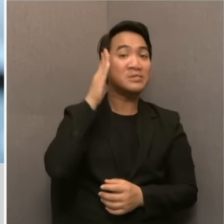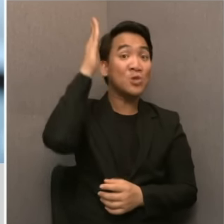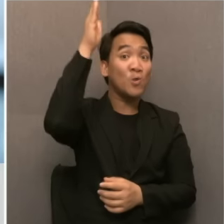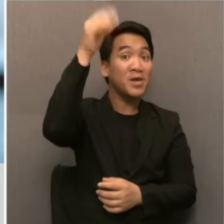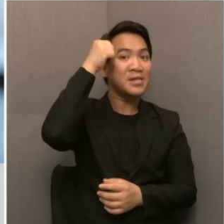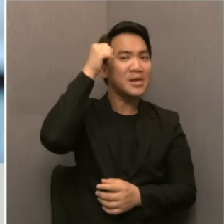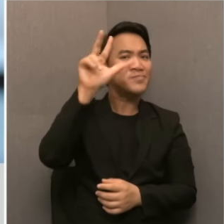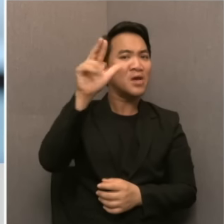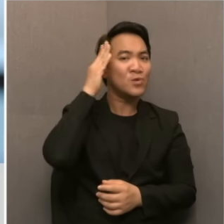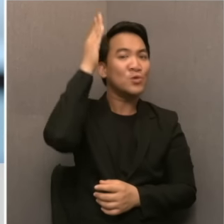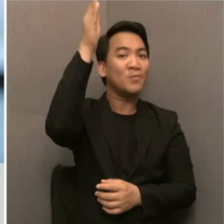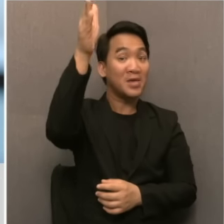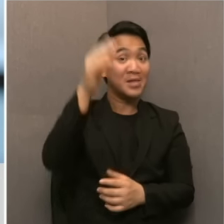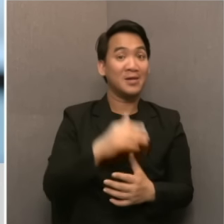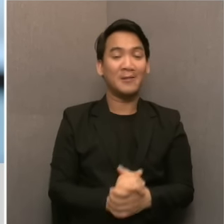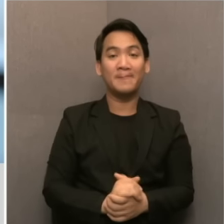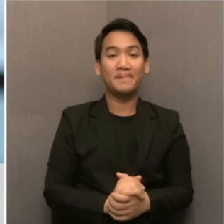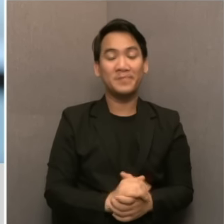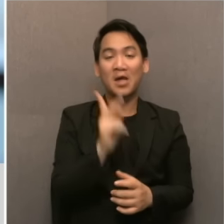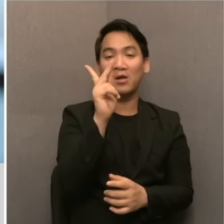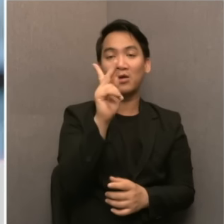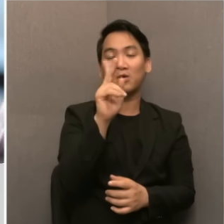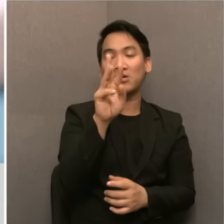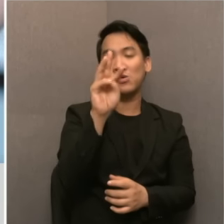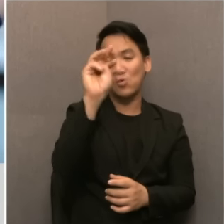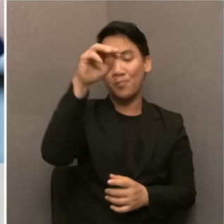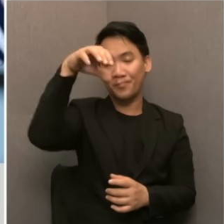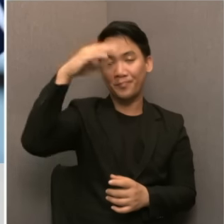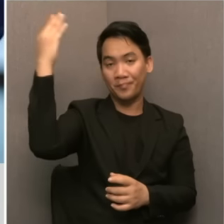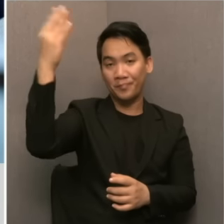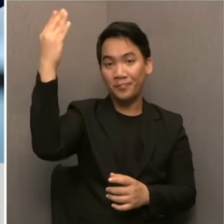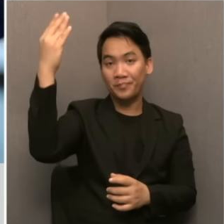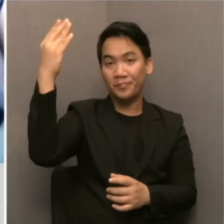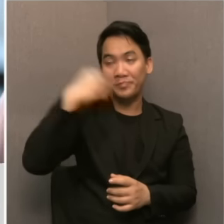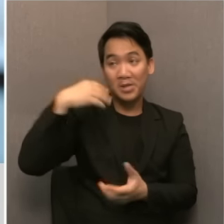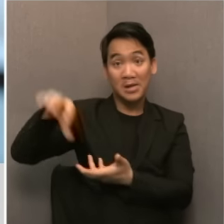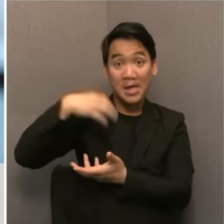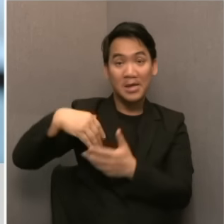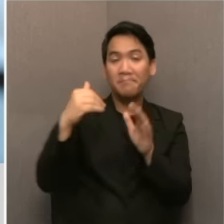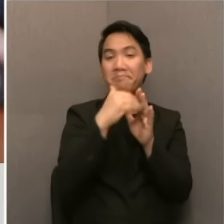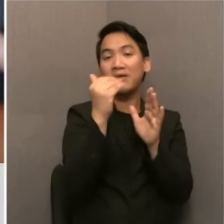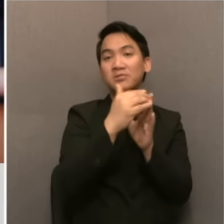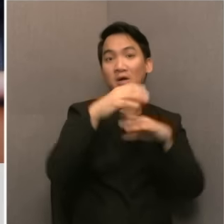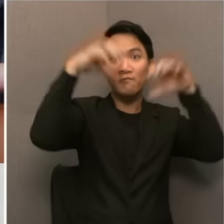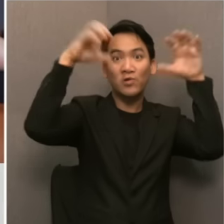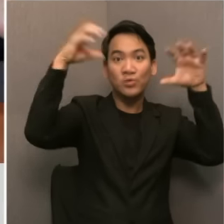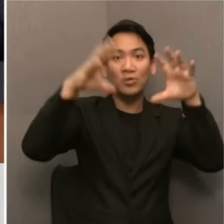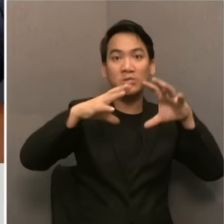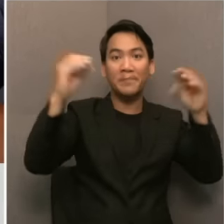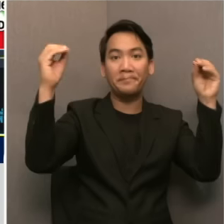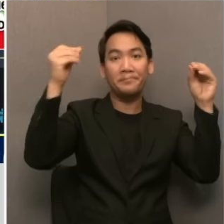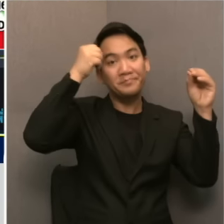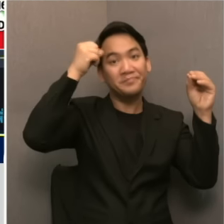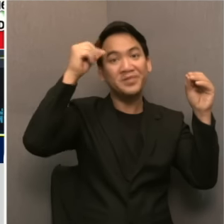พการพยากรณ์อากาศด้วยแบบจำลองของกรมอุตุนิยมวิทยานะครับภาคเหนือแน่นอนครับ3วันนี้ฝนหายไปเลย ไม่มีแล ้ ว ไม่มีแล้ว